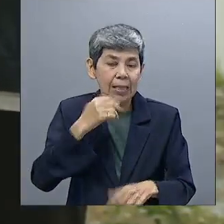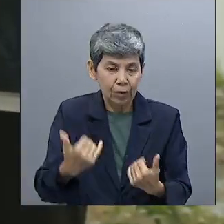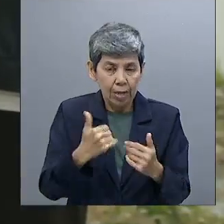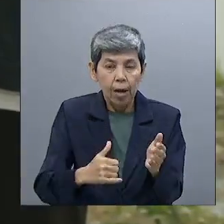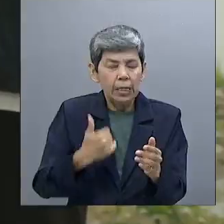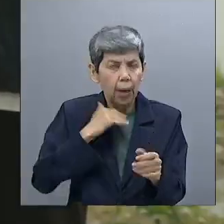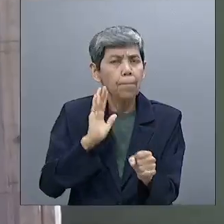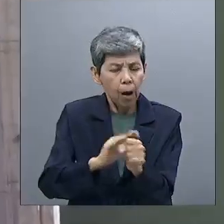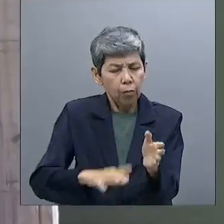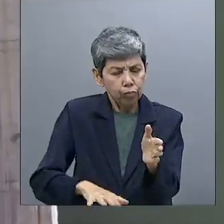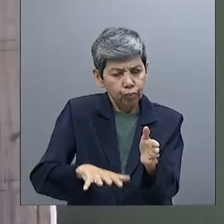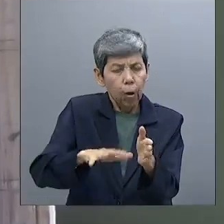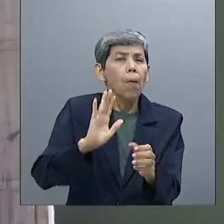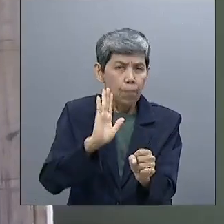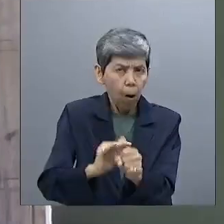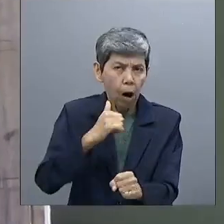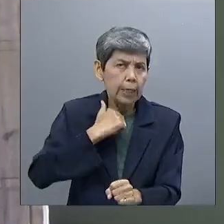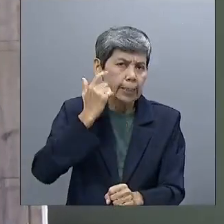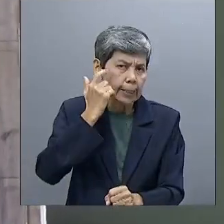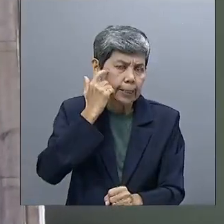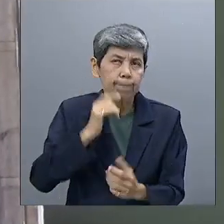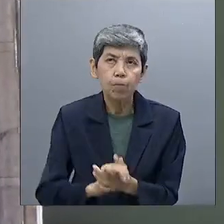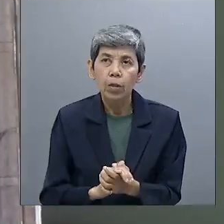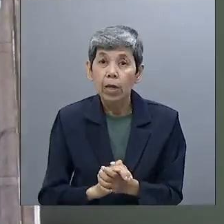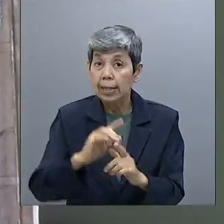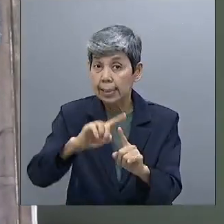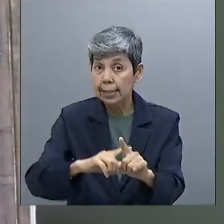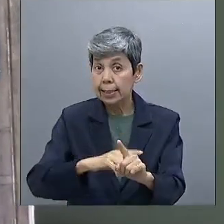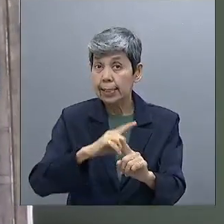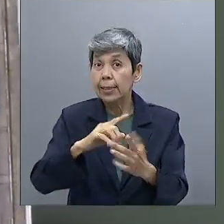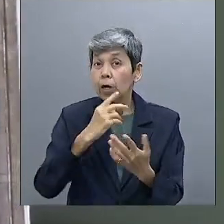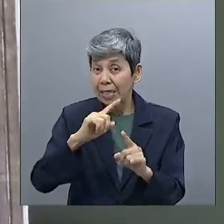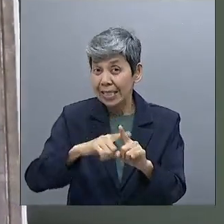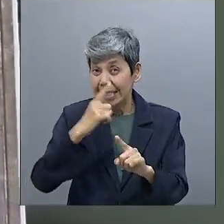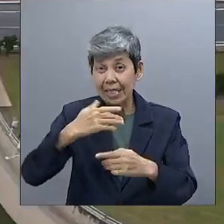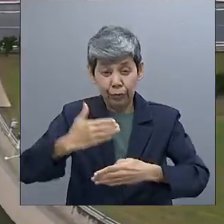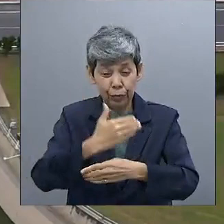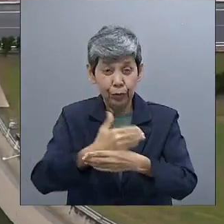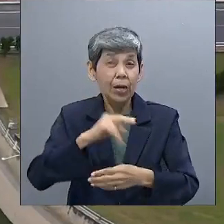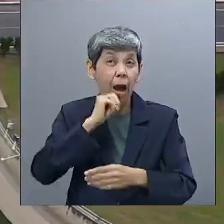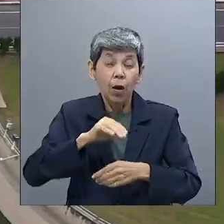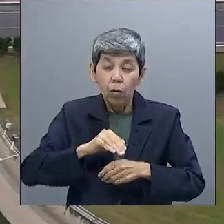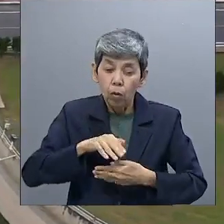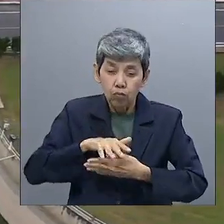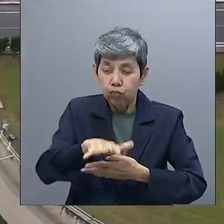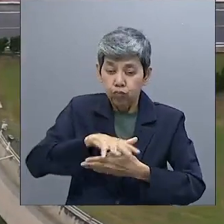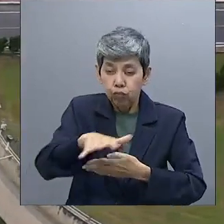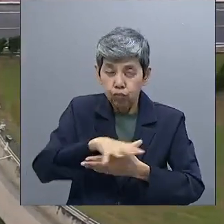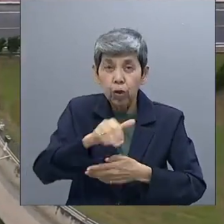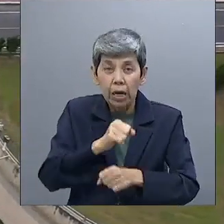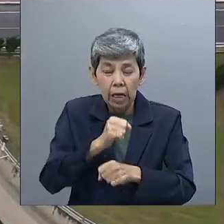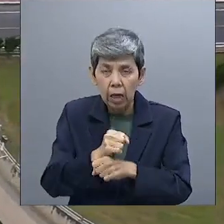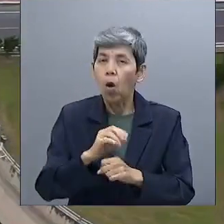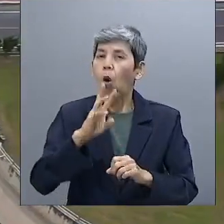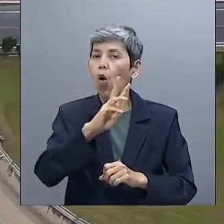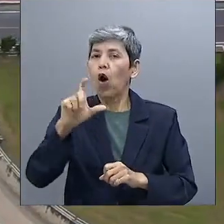เนี่ยก็เพียงพอแน่นอนไปตั้งแต่เดือนมกราคมที่ผ่านมาเขื่อนป่าสักชลสิทธิ์ระบายน้ำเพื่อการเกษตรและนาปรังไปแล้ว